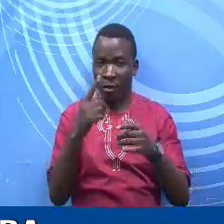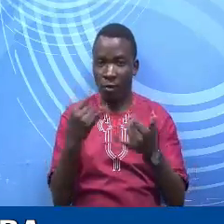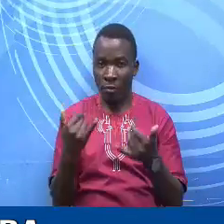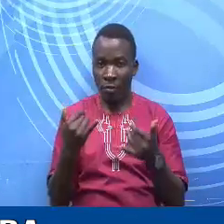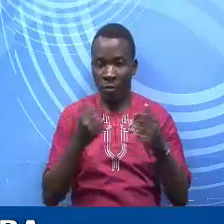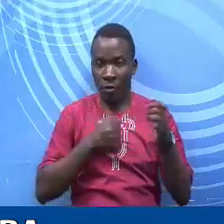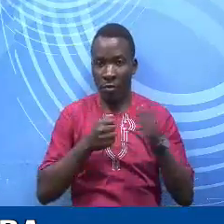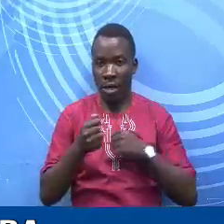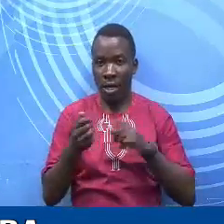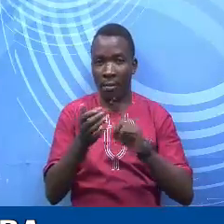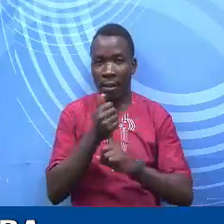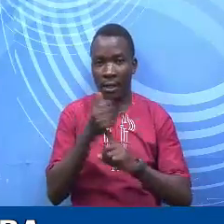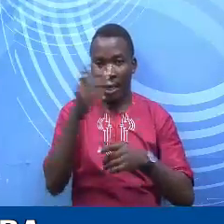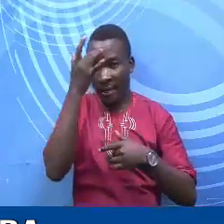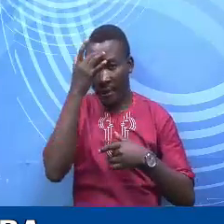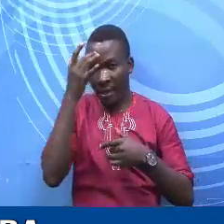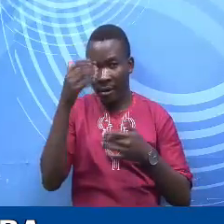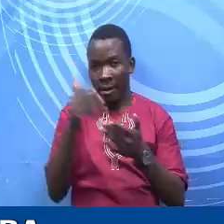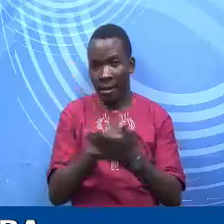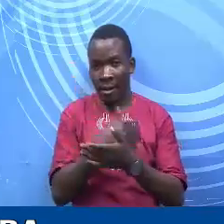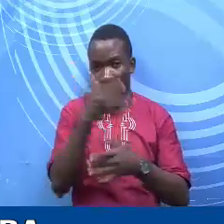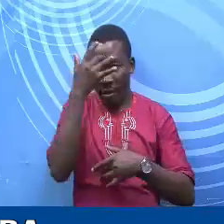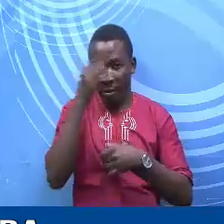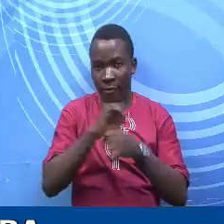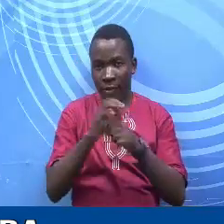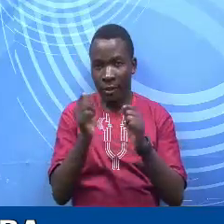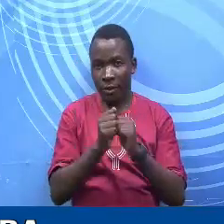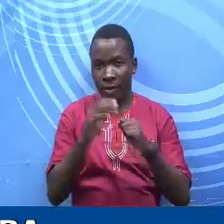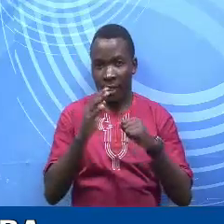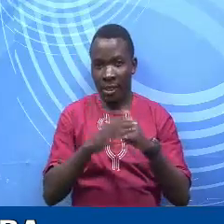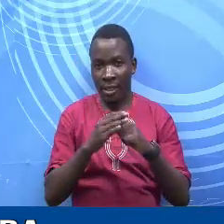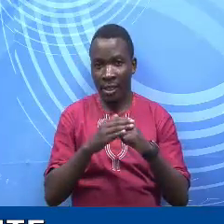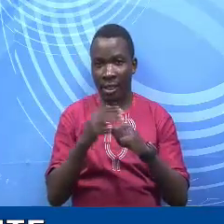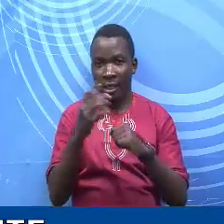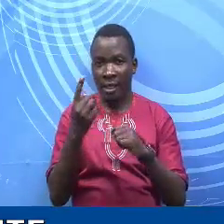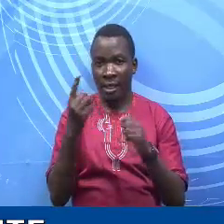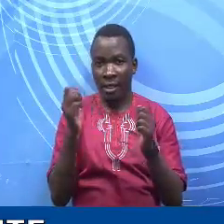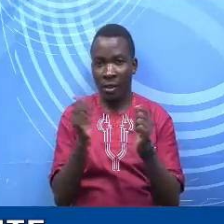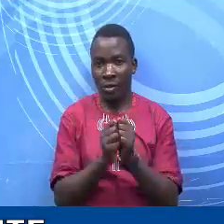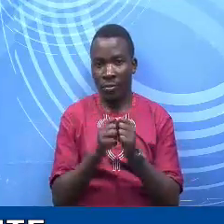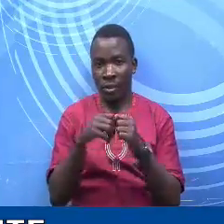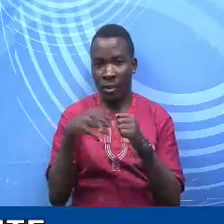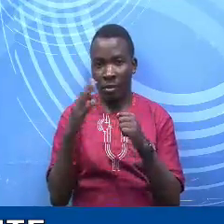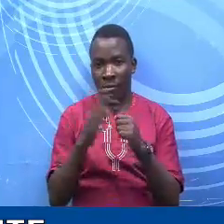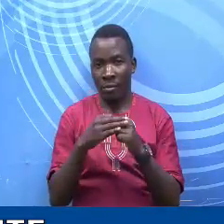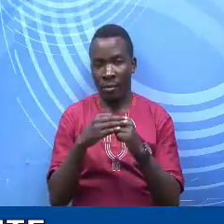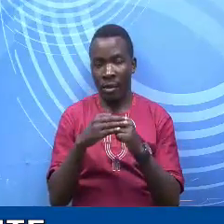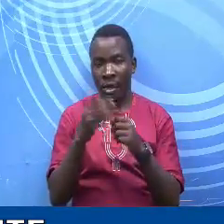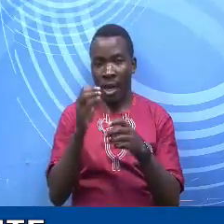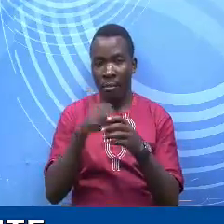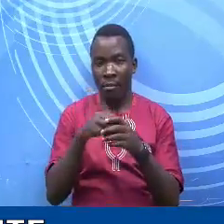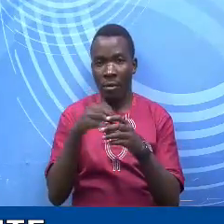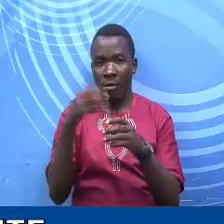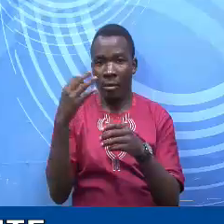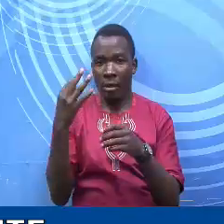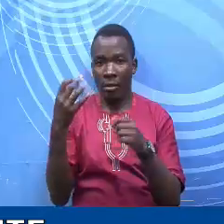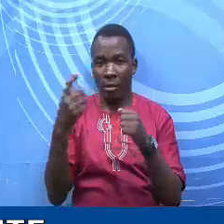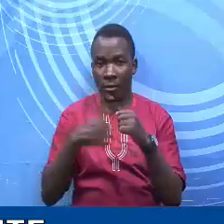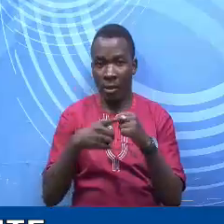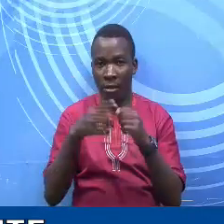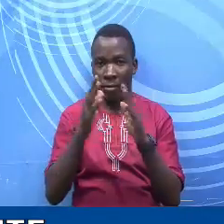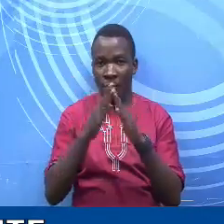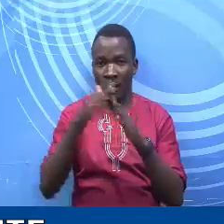Rwanda habonetse abarwayi bashya b'icyorezo cya COVID-19 bagera ku 118. Aba barimo 36 mu